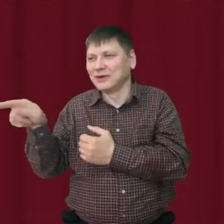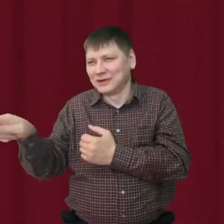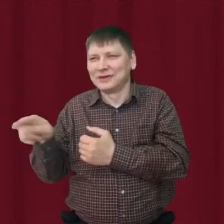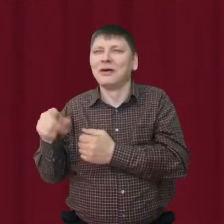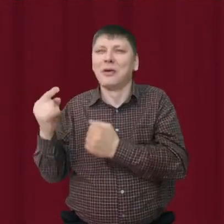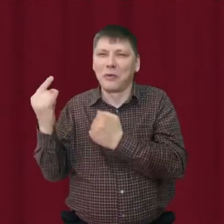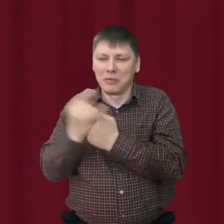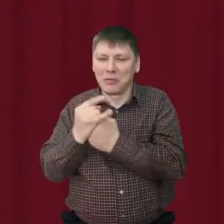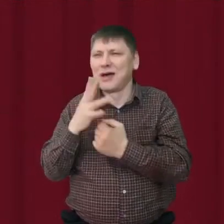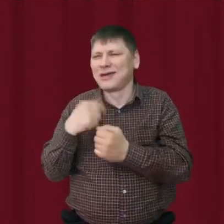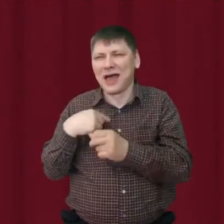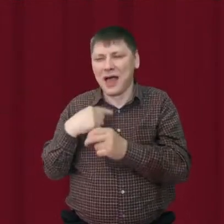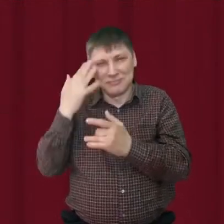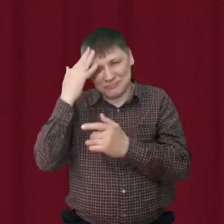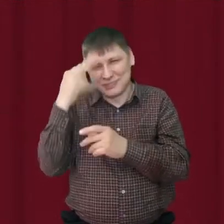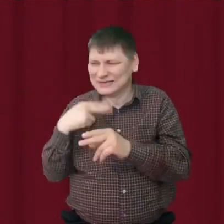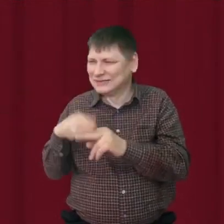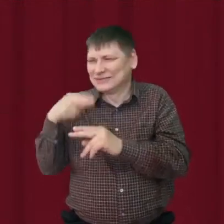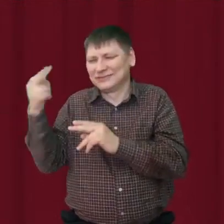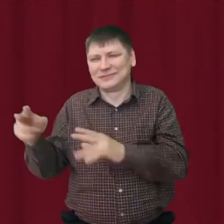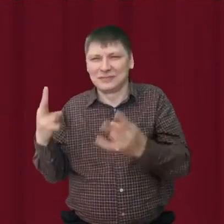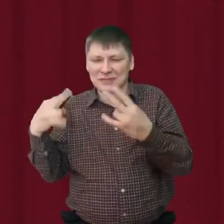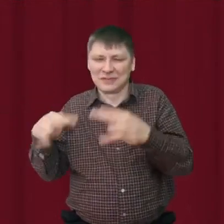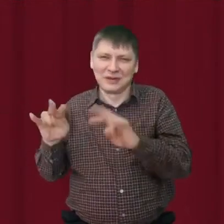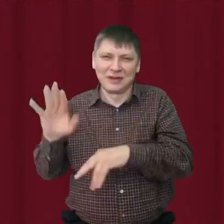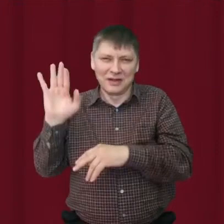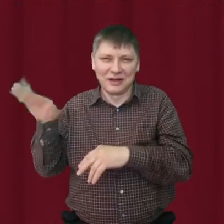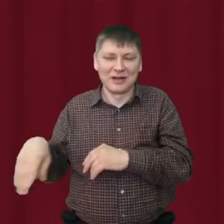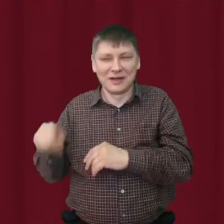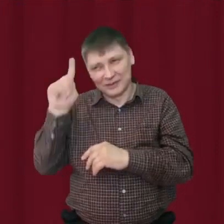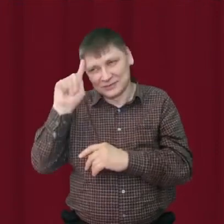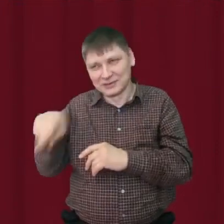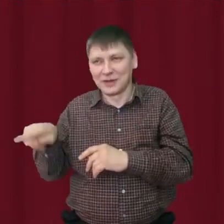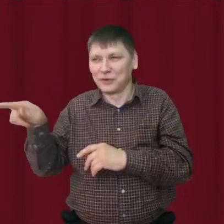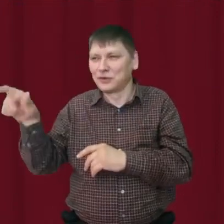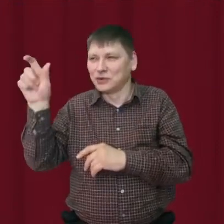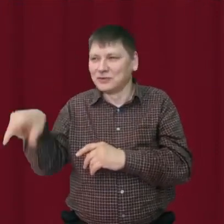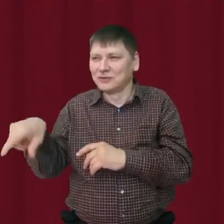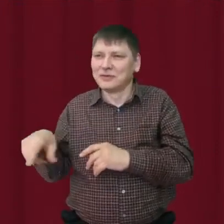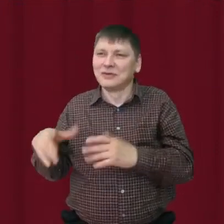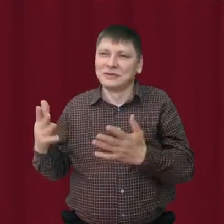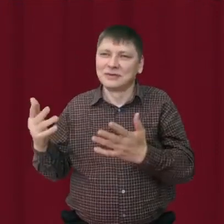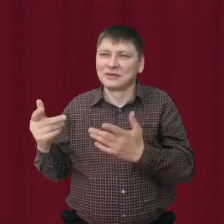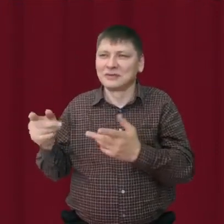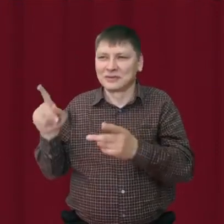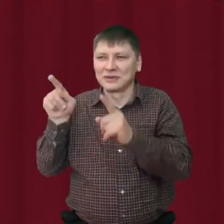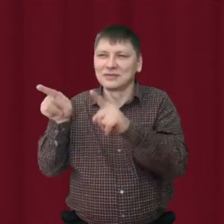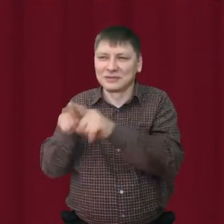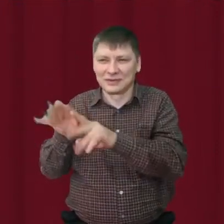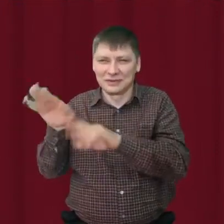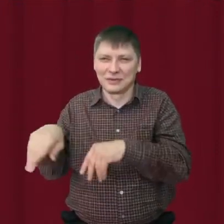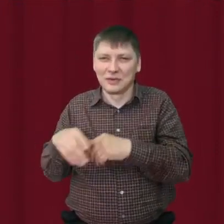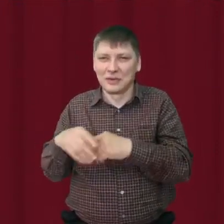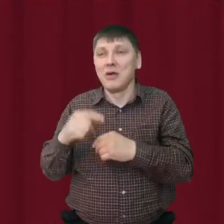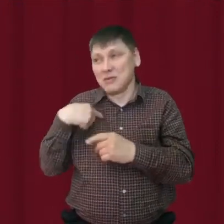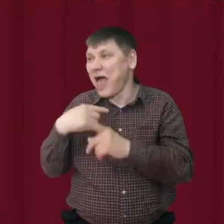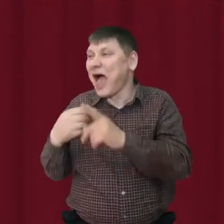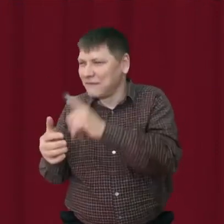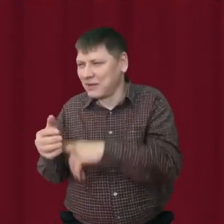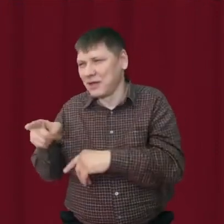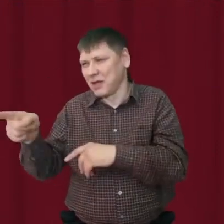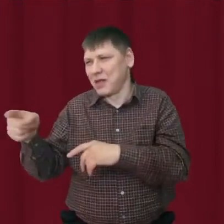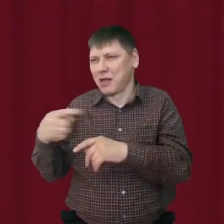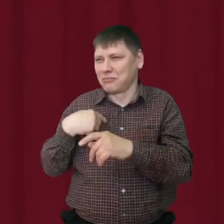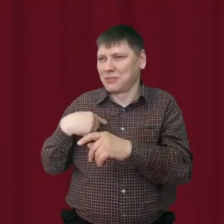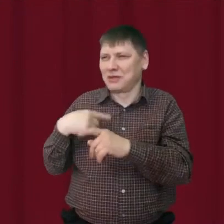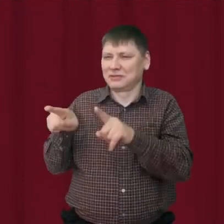не будет желать ему воздаяния или какой-то мести. Она не приведет к какого-то состояния огорчения или разочарования. Вот я доверился, а со мной